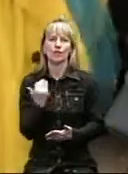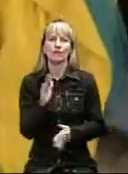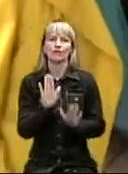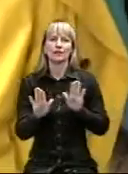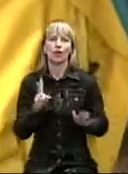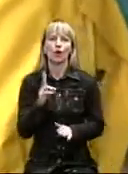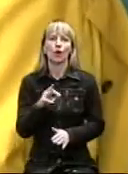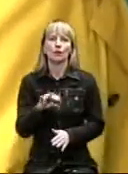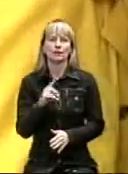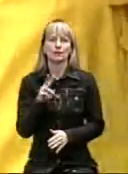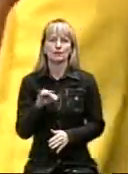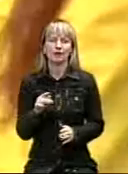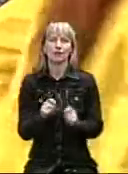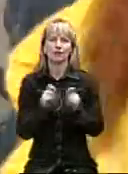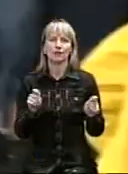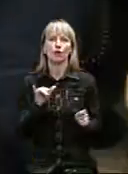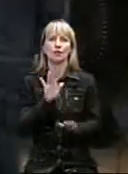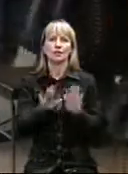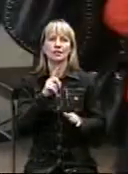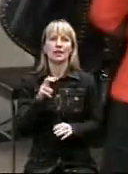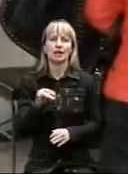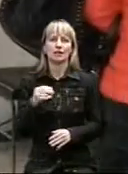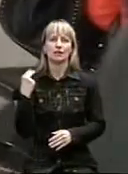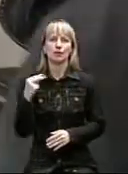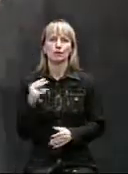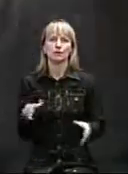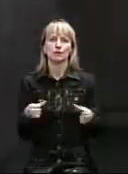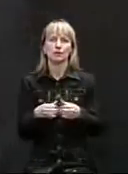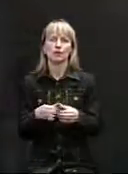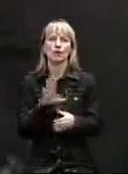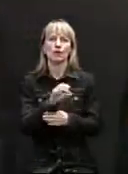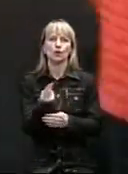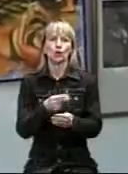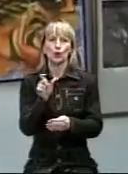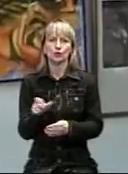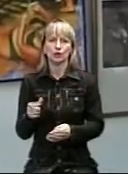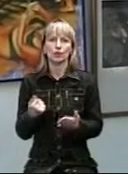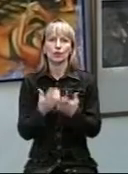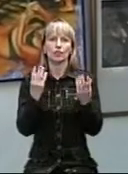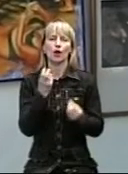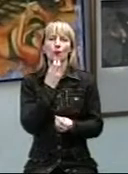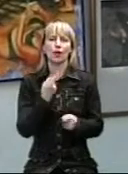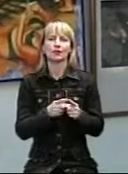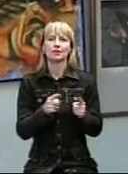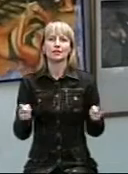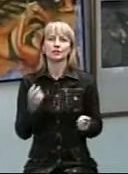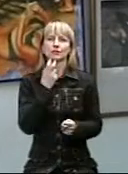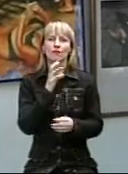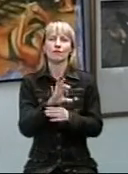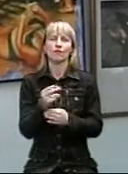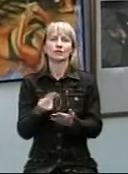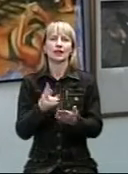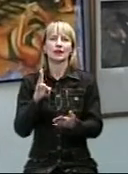виставка «Комізми» відкрилась у виставковій залі Запорізької спілки фотохудожників до Дня гумору. Це серія комічних фотосвітлин